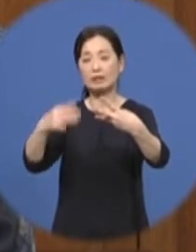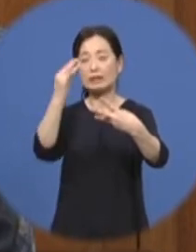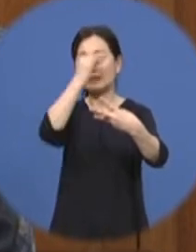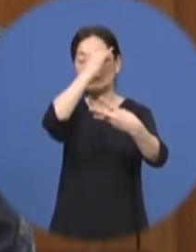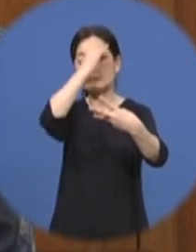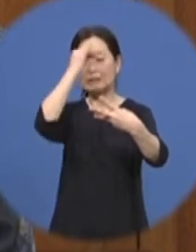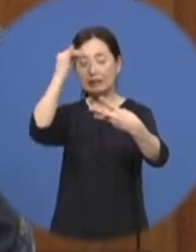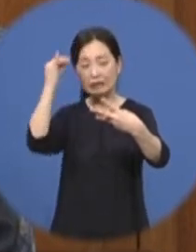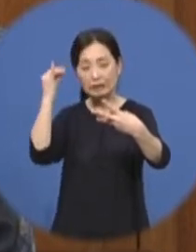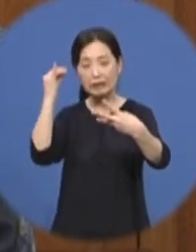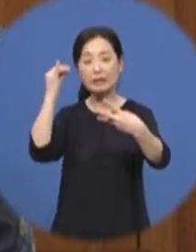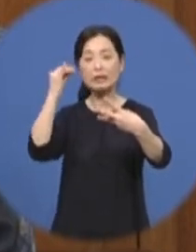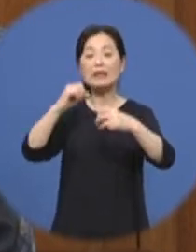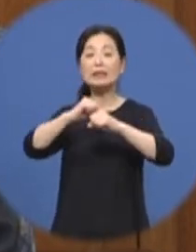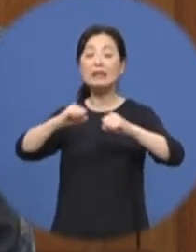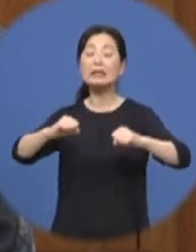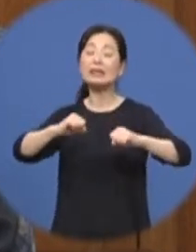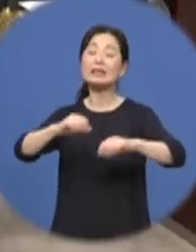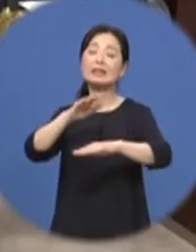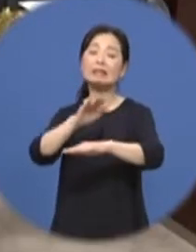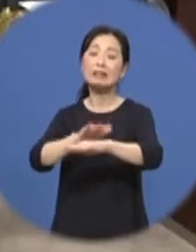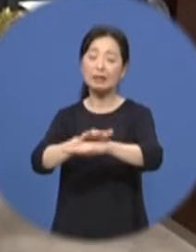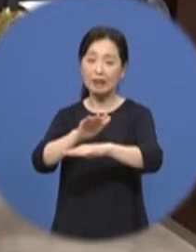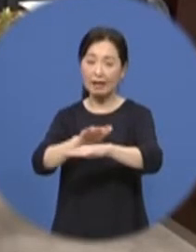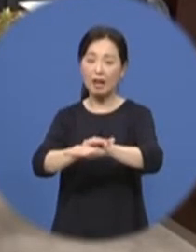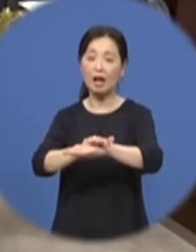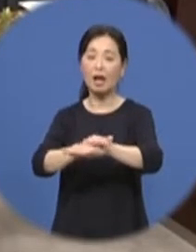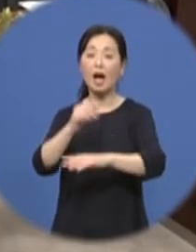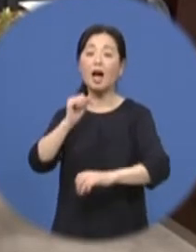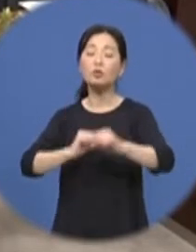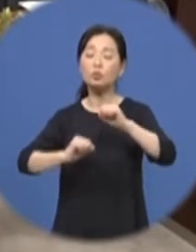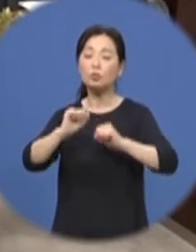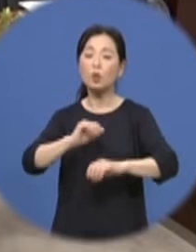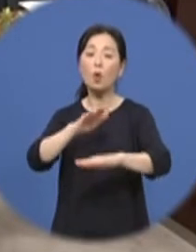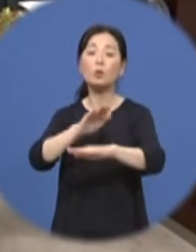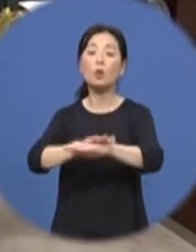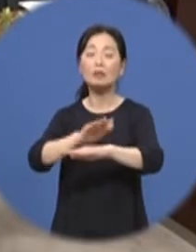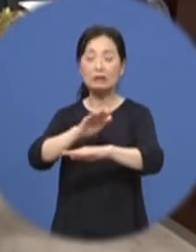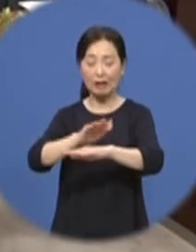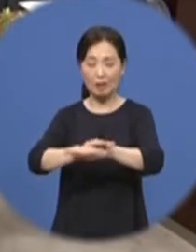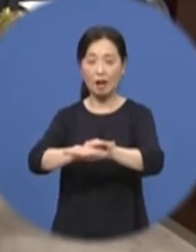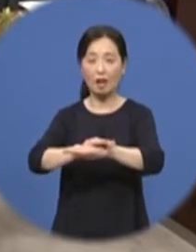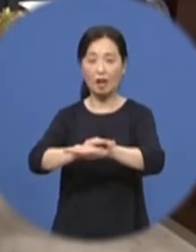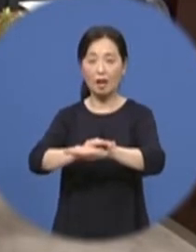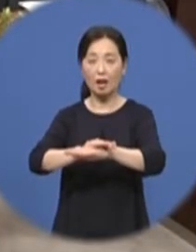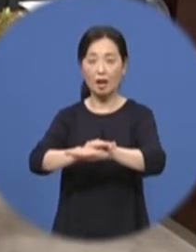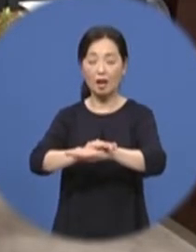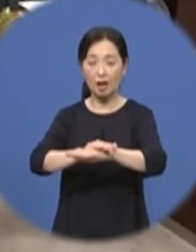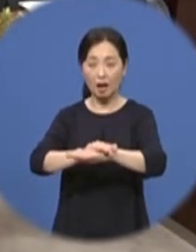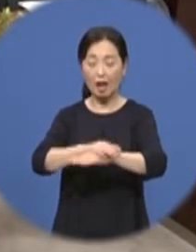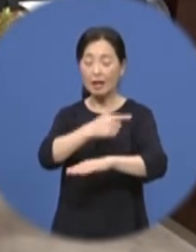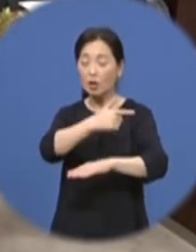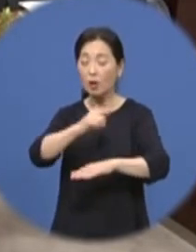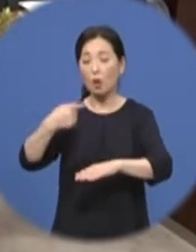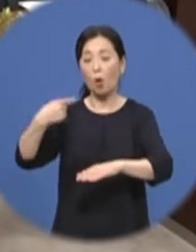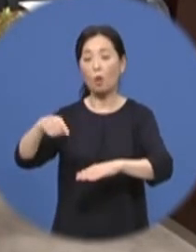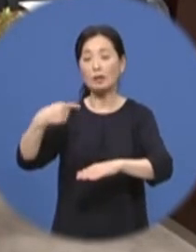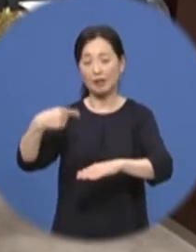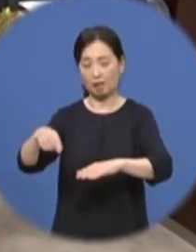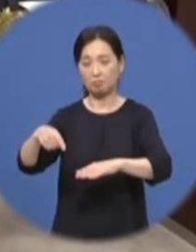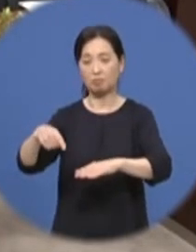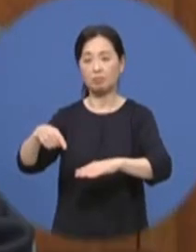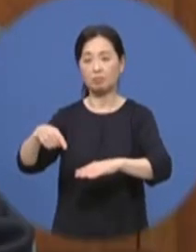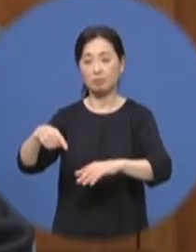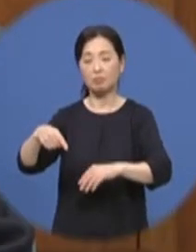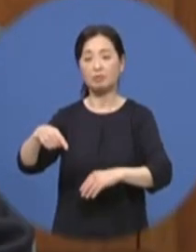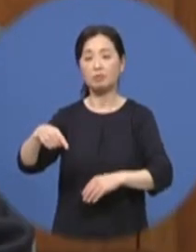し、 はい、 それから生き方も教えるし、運動の仕方も教えるし、もういろんなことを教えるということはものすごく大事なこと